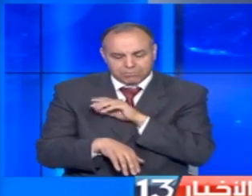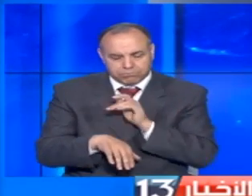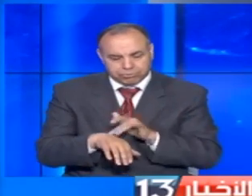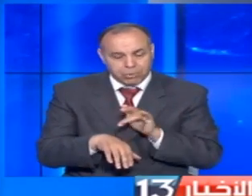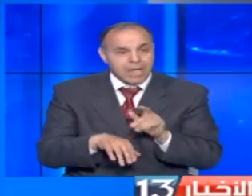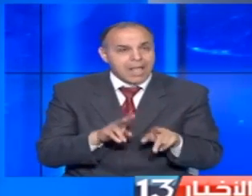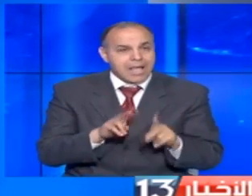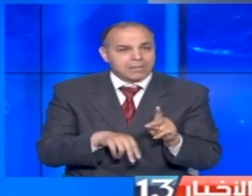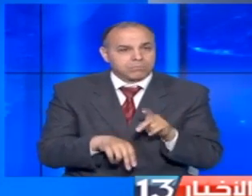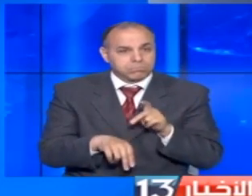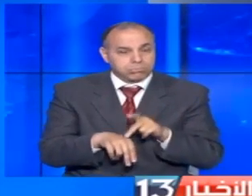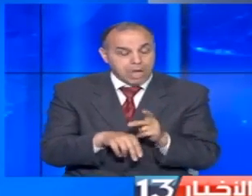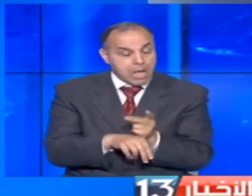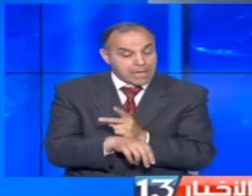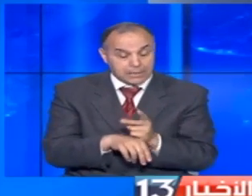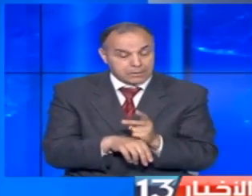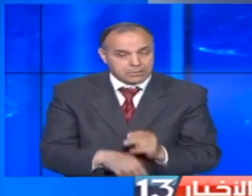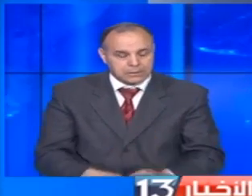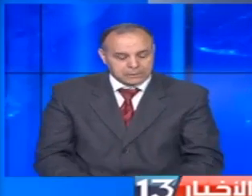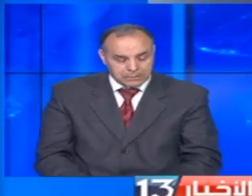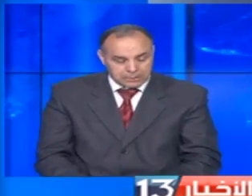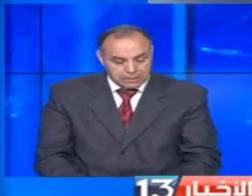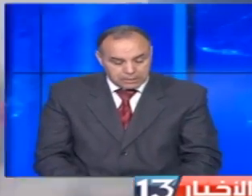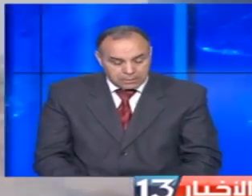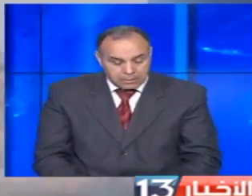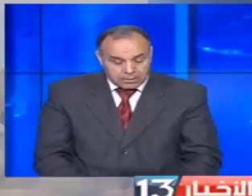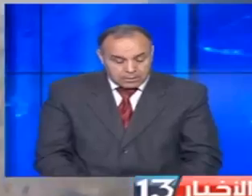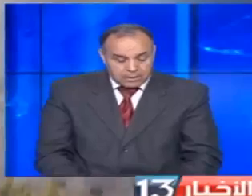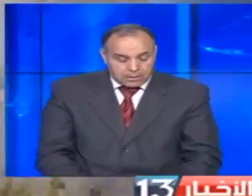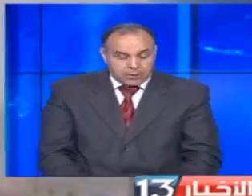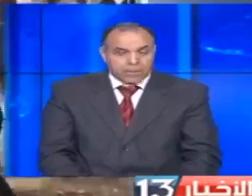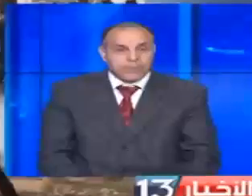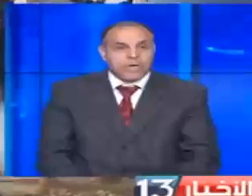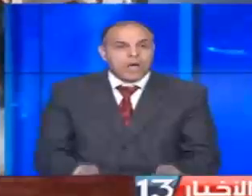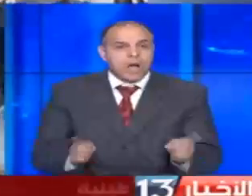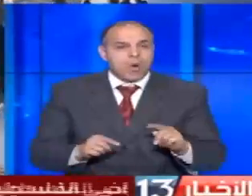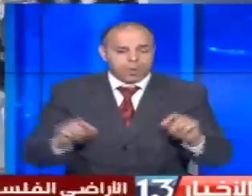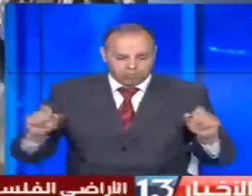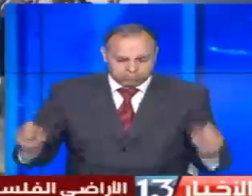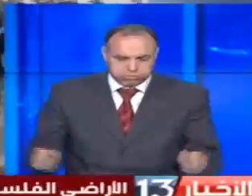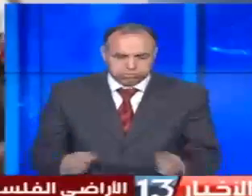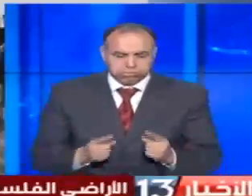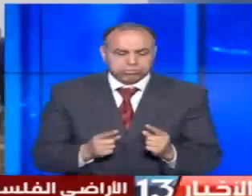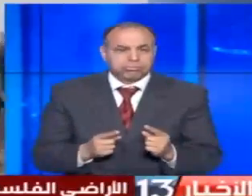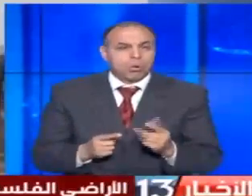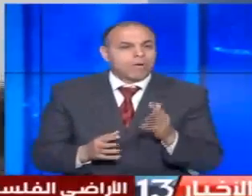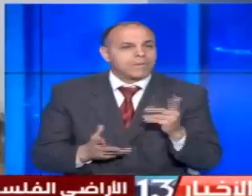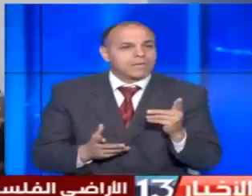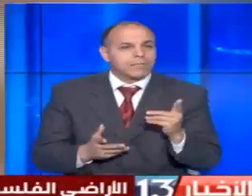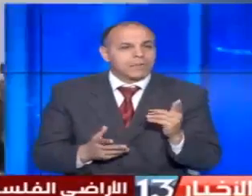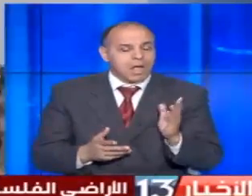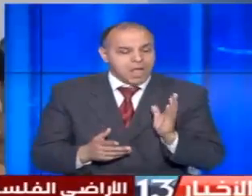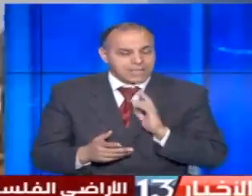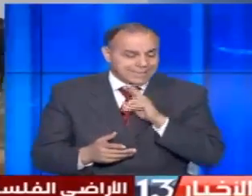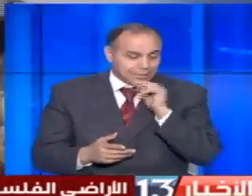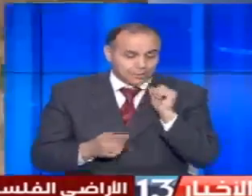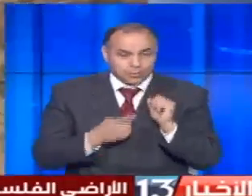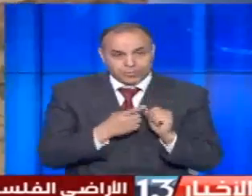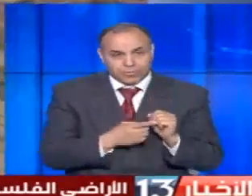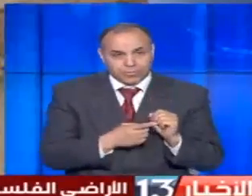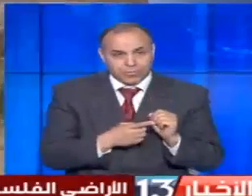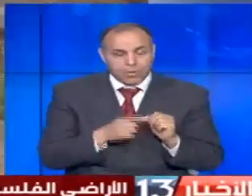بعضهم اصاباتهم خطيره في تجدد للاشتباكات والمواجهات بين قوات الاحتلال